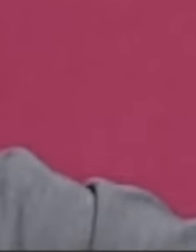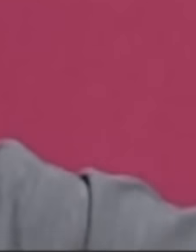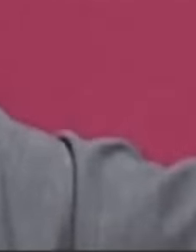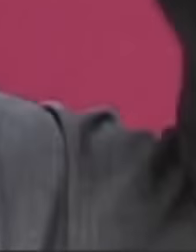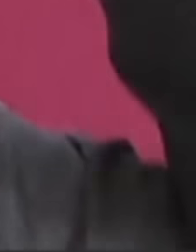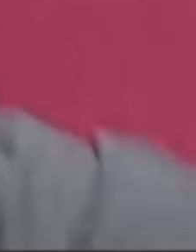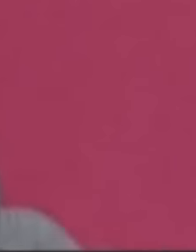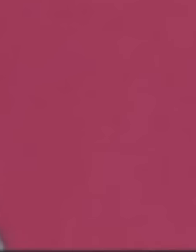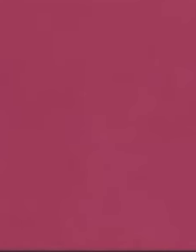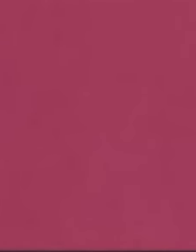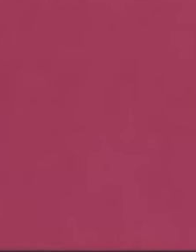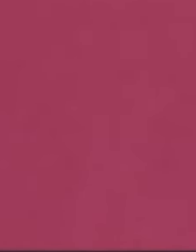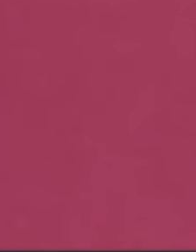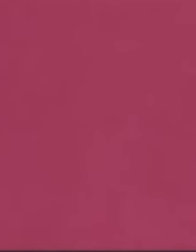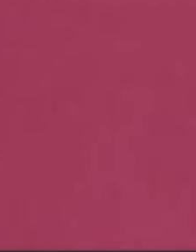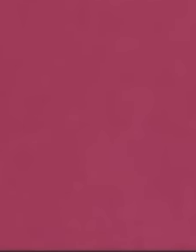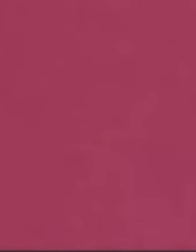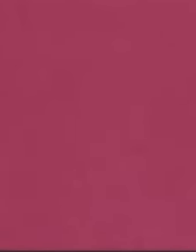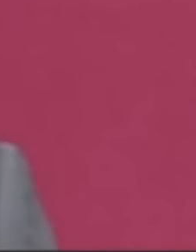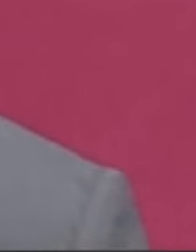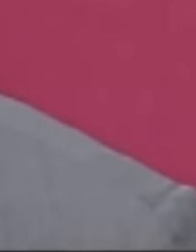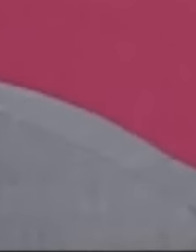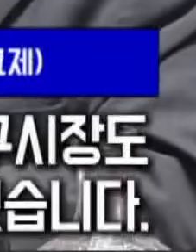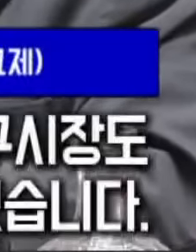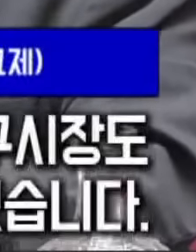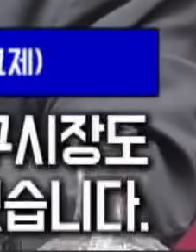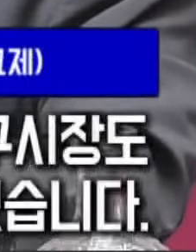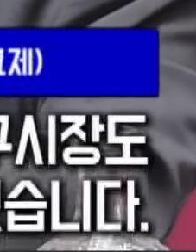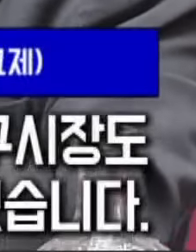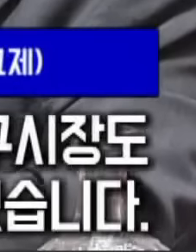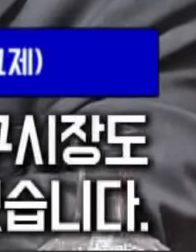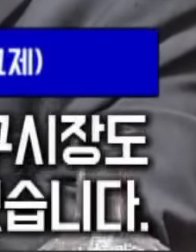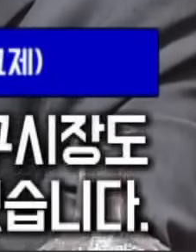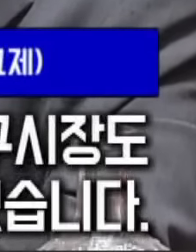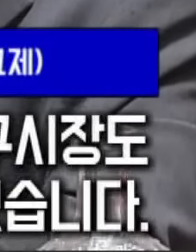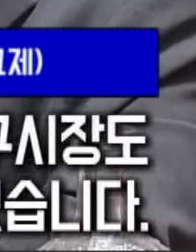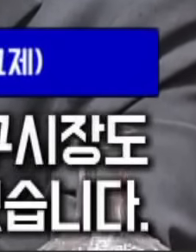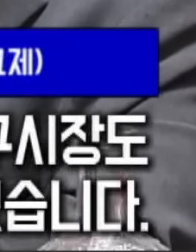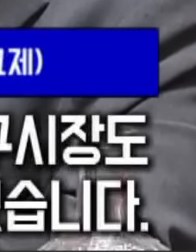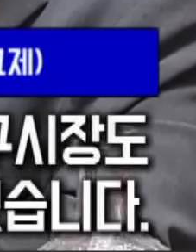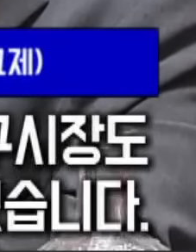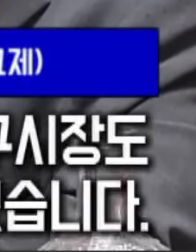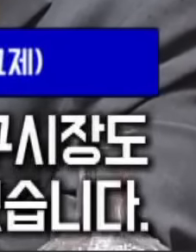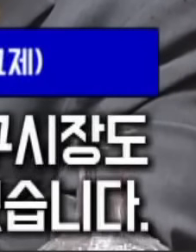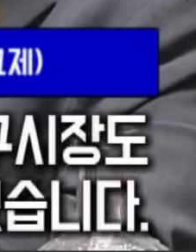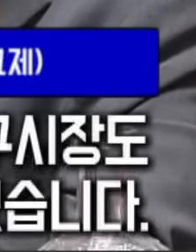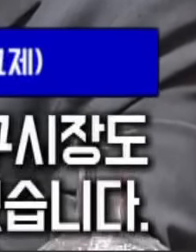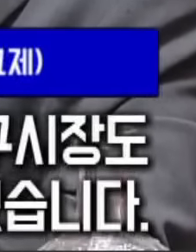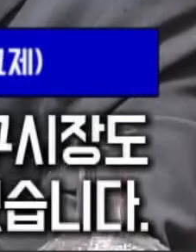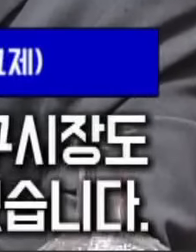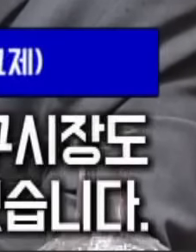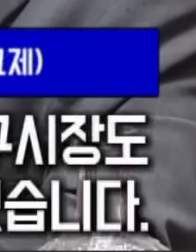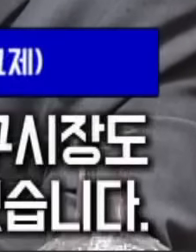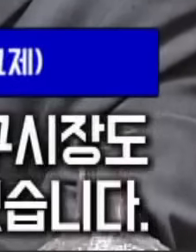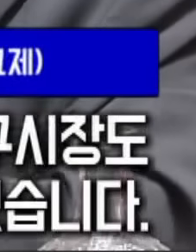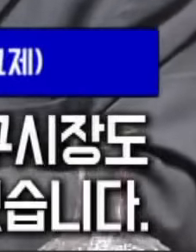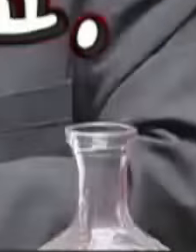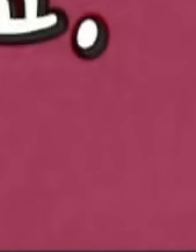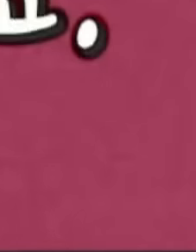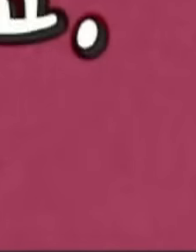한미일 일본과 동맹의 단을니까 그리고 준포 대구 시장도 한미일 자유주의 동맹을